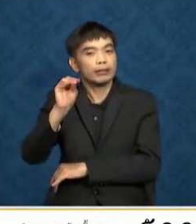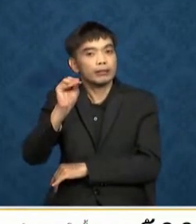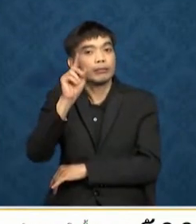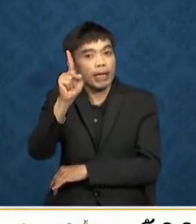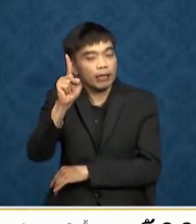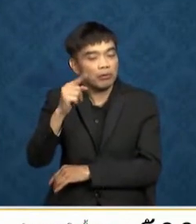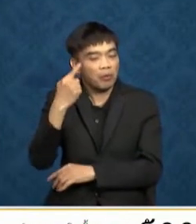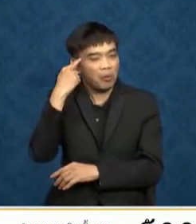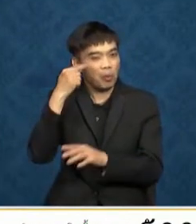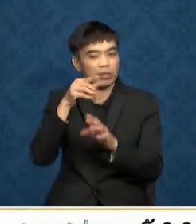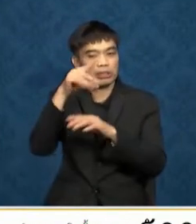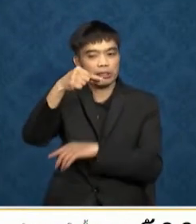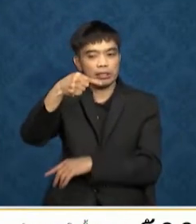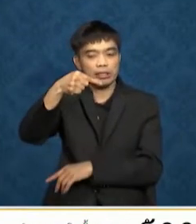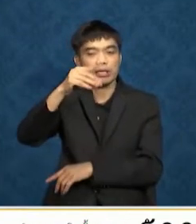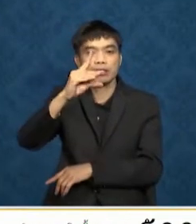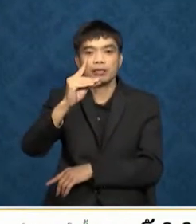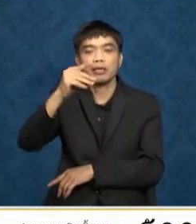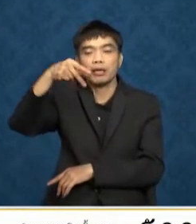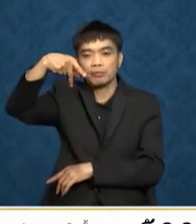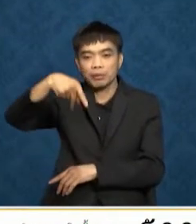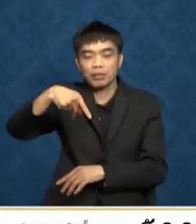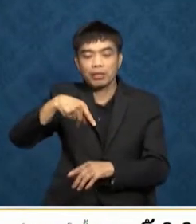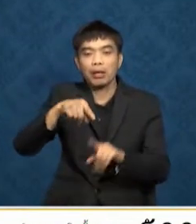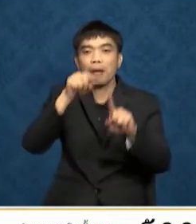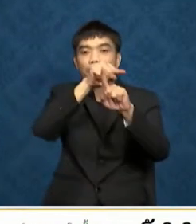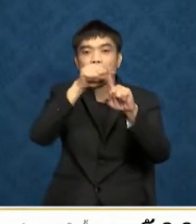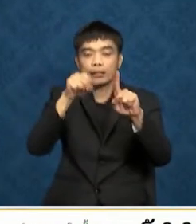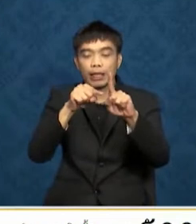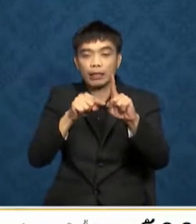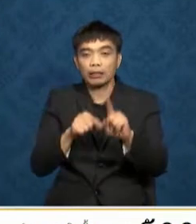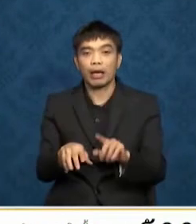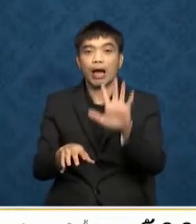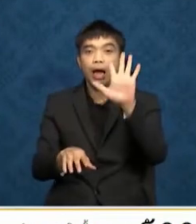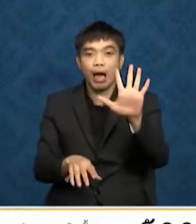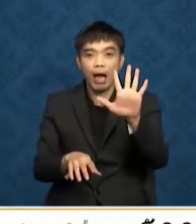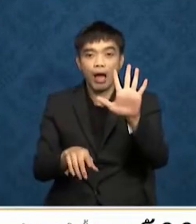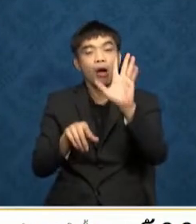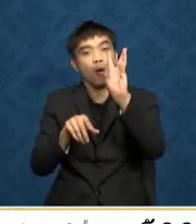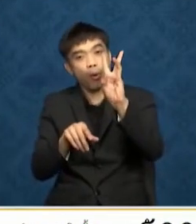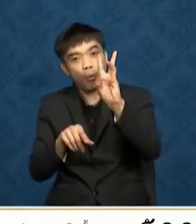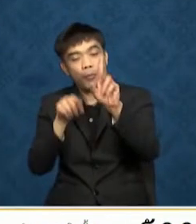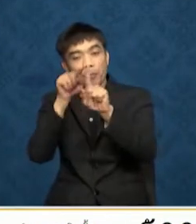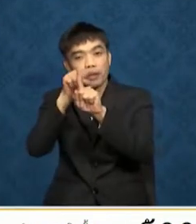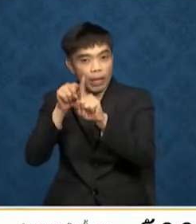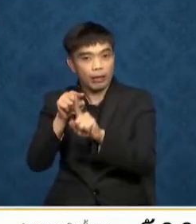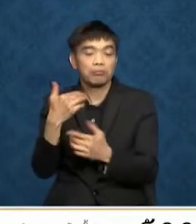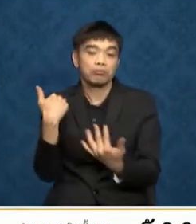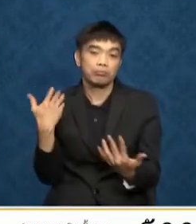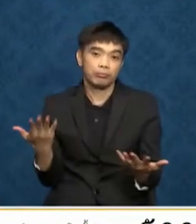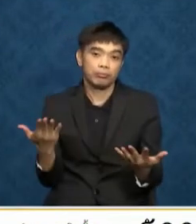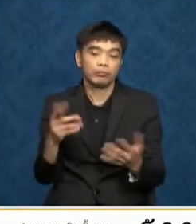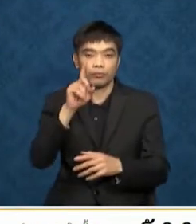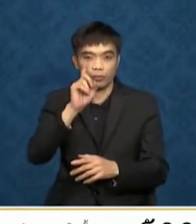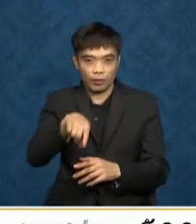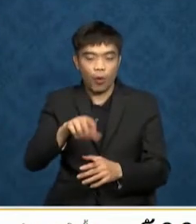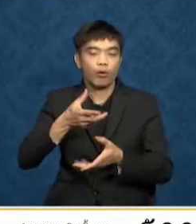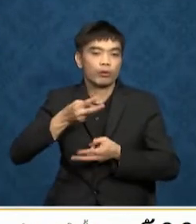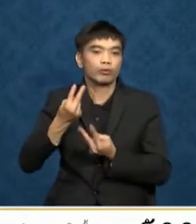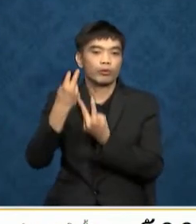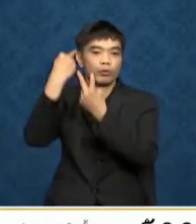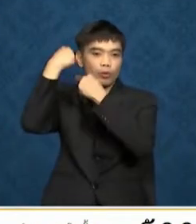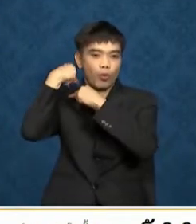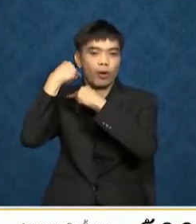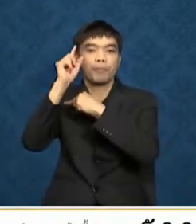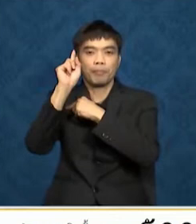นี่เป็นปัญหาของรัฐบาลที่รัฐบาลต้องกลับไปทบทวนว่าการตั้งงบประมาณที่เกิน